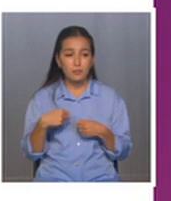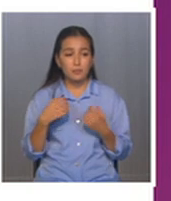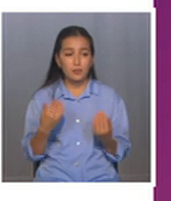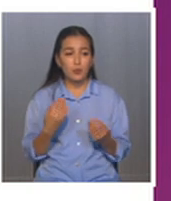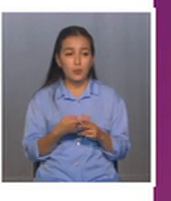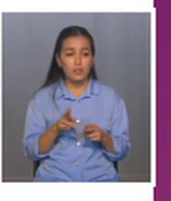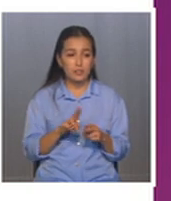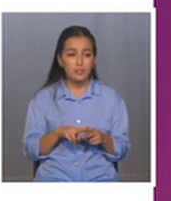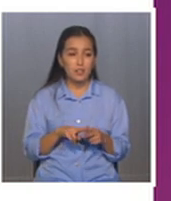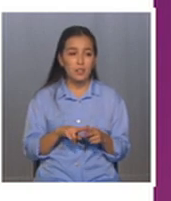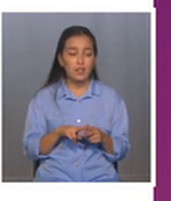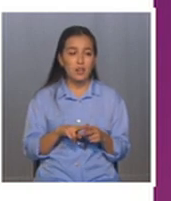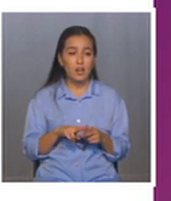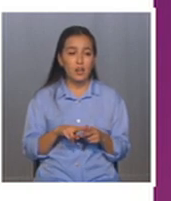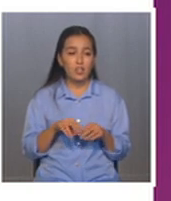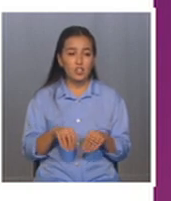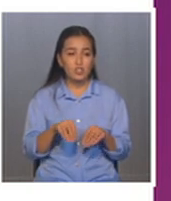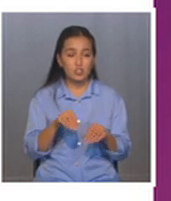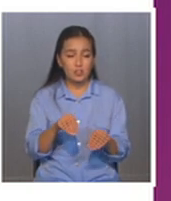оларды егіншіліктен қарағанда